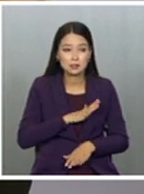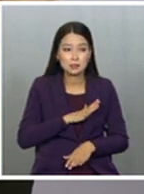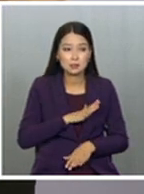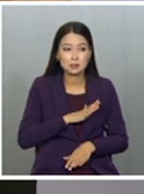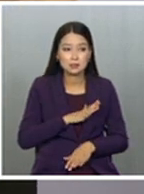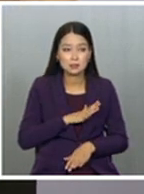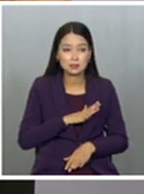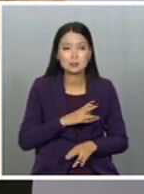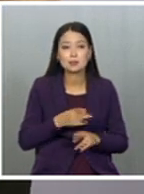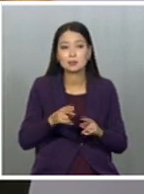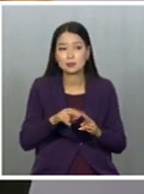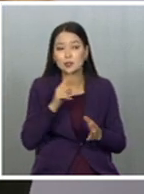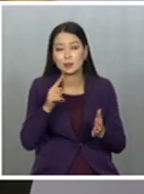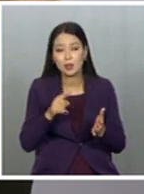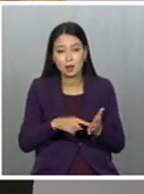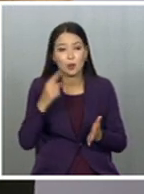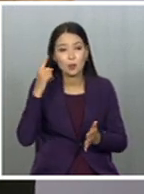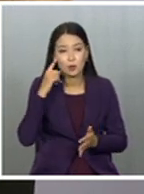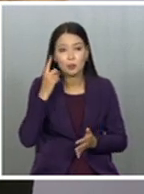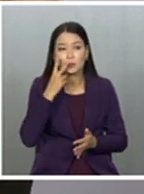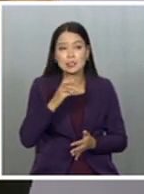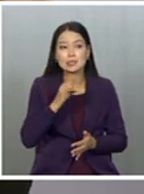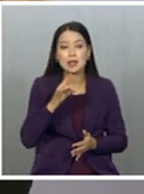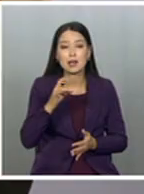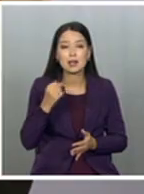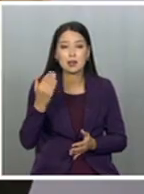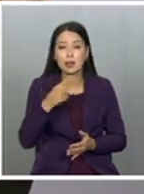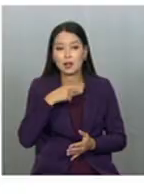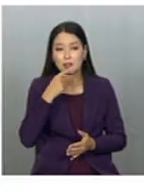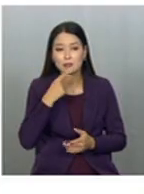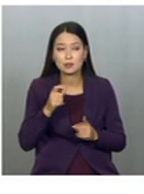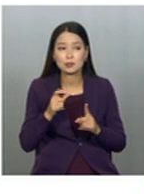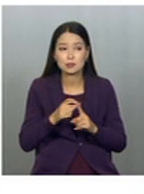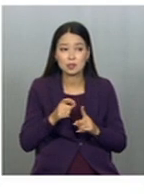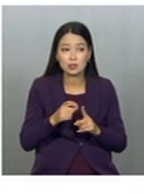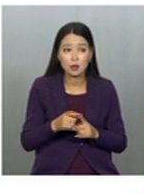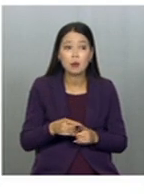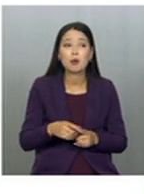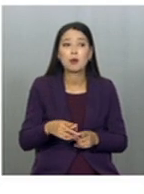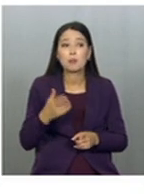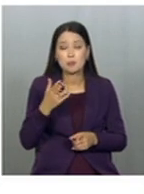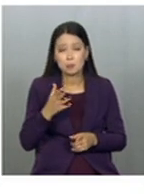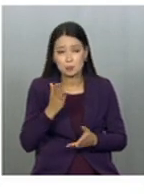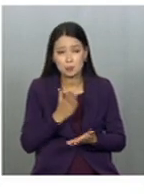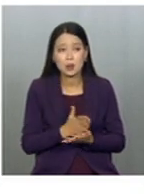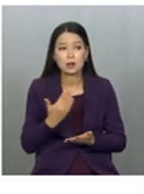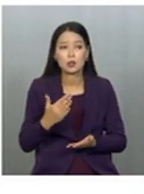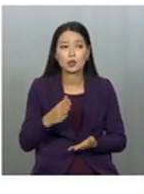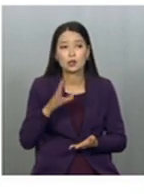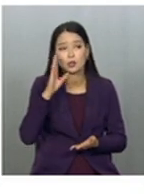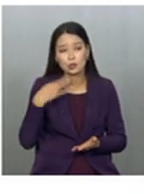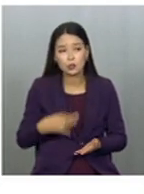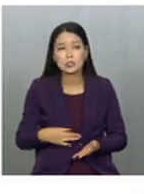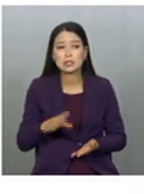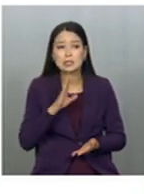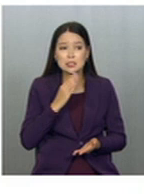Осы сұраққа ойланып көріңіздер. Сараның айтқан сөзі: «Бар еді ұлы қызың ей қажаға, қалдым ғой